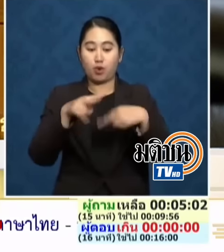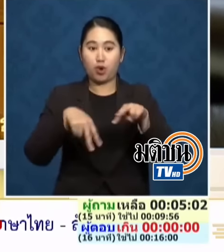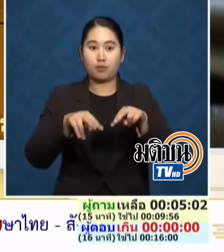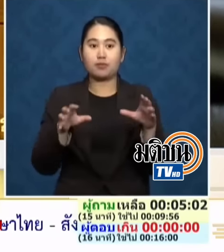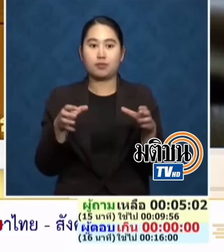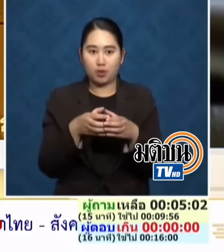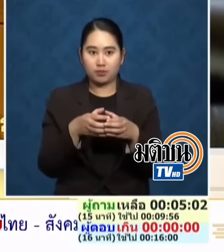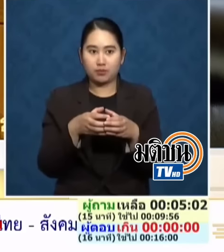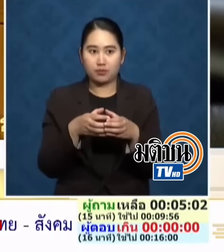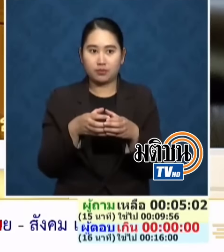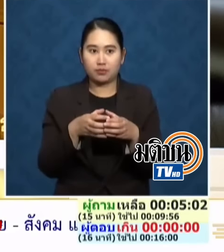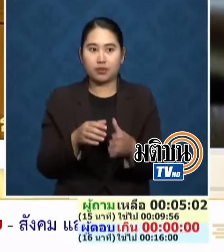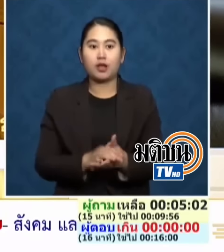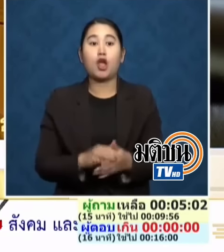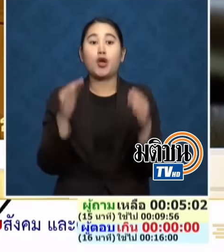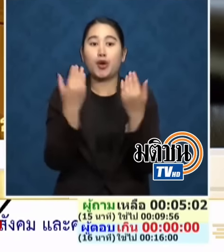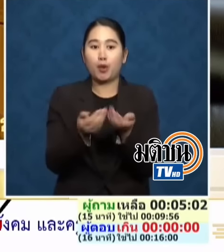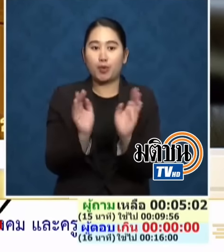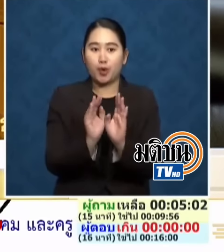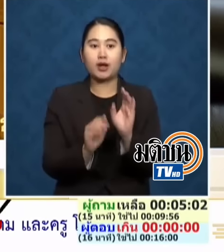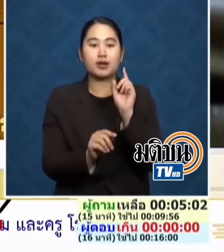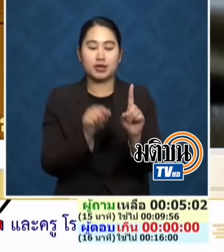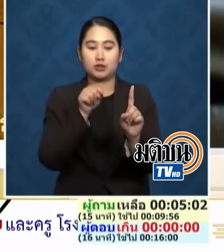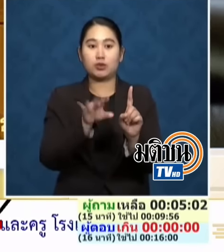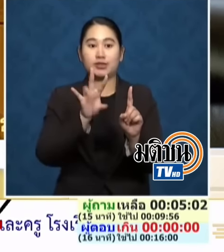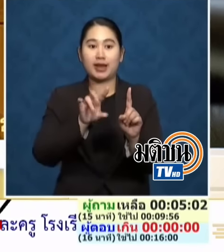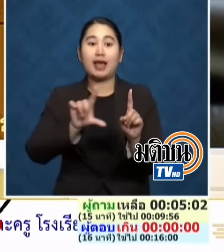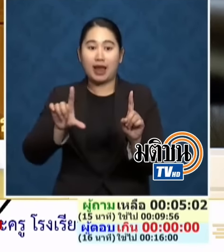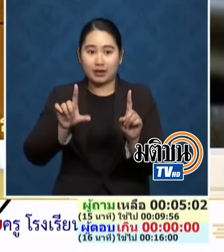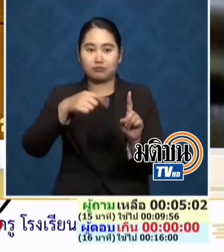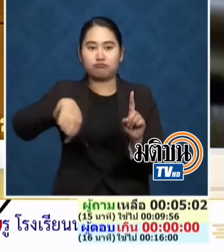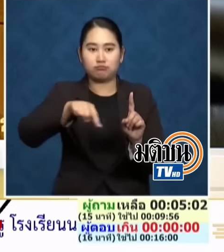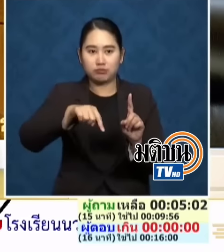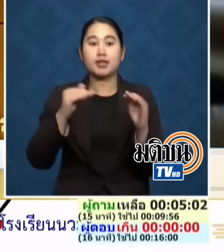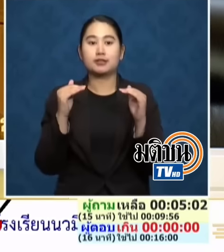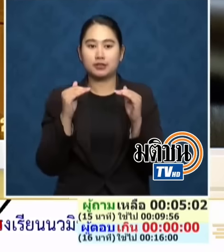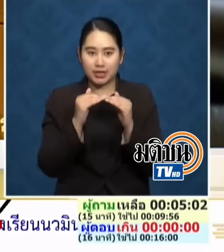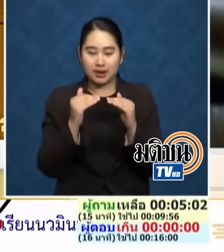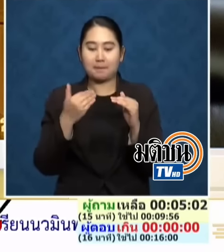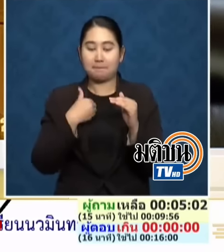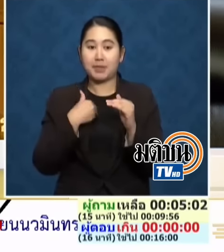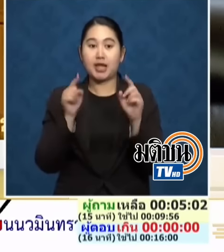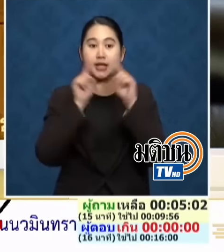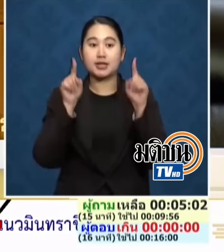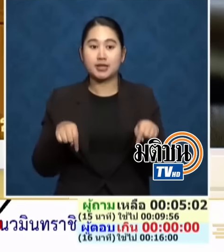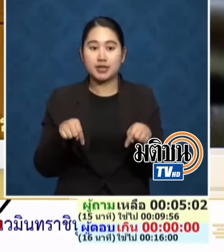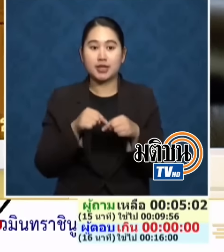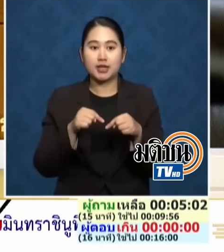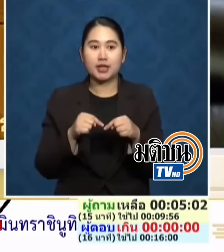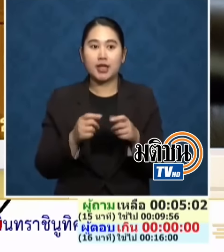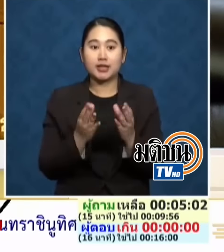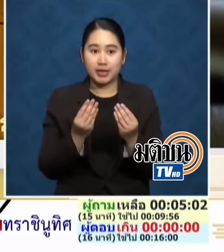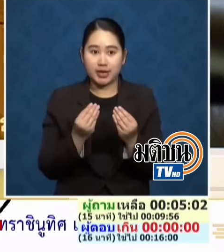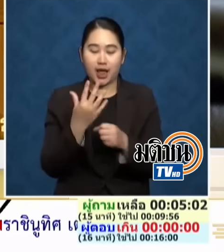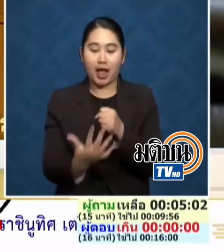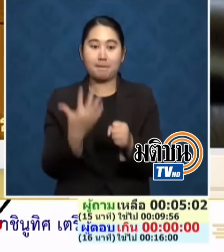ทั้งหมด 1.7 ล้านขอบครัวของพี่นเกษฐกรณ์ที่มีศิต ถือคองทำกนเนี่ยเกิน 5 ปีทได